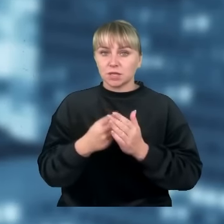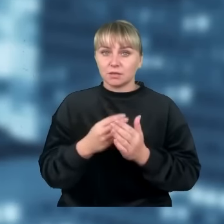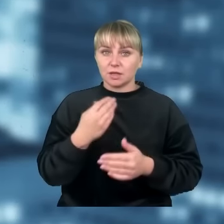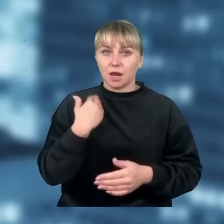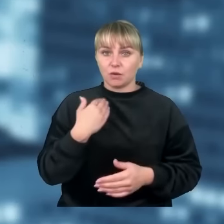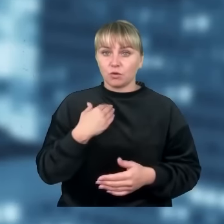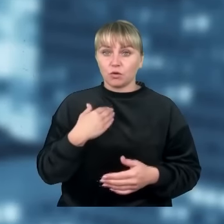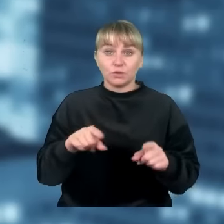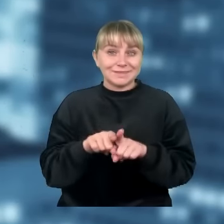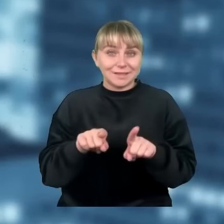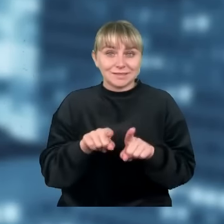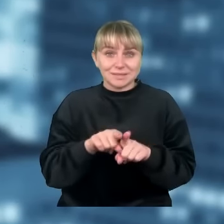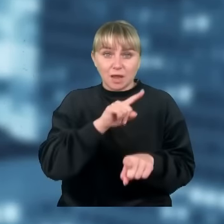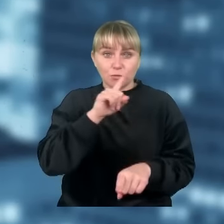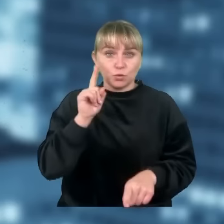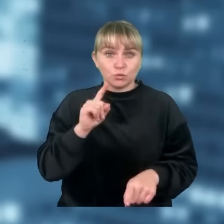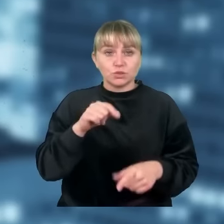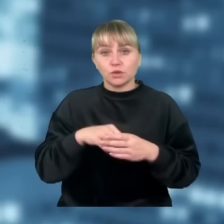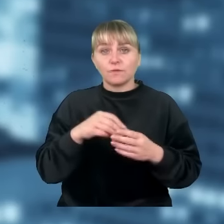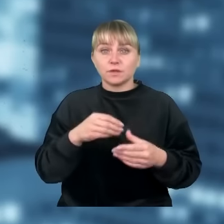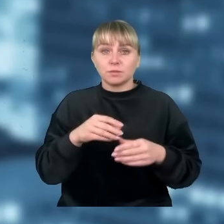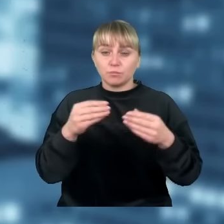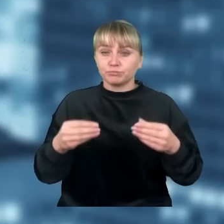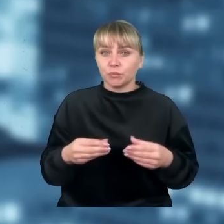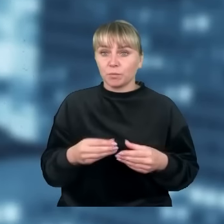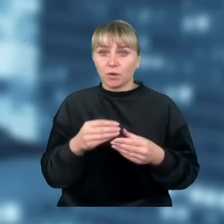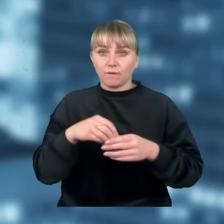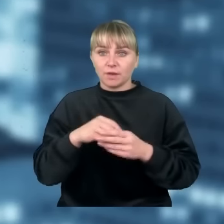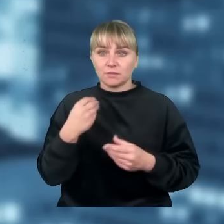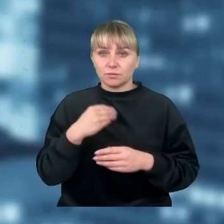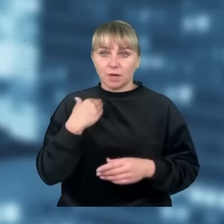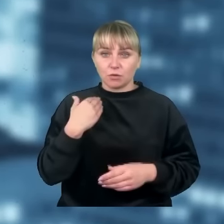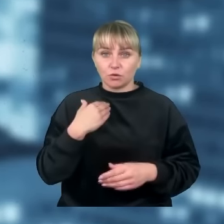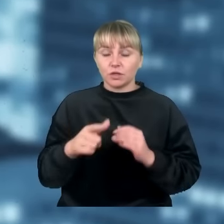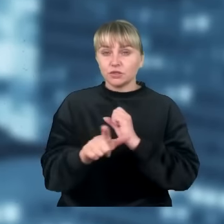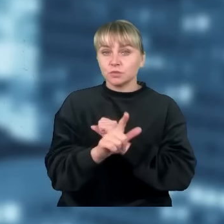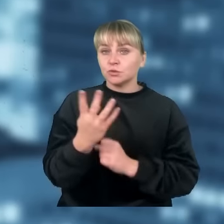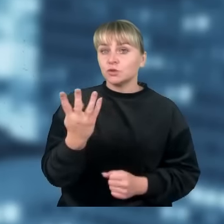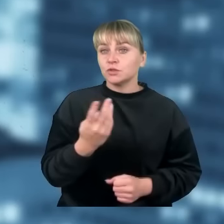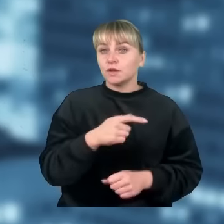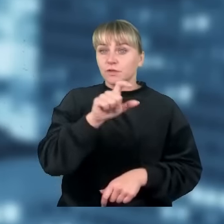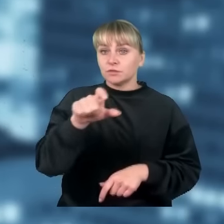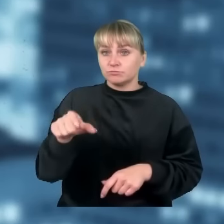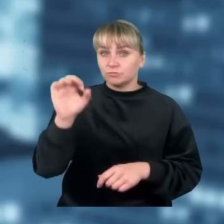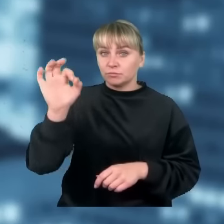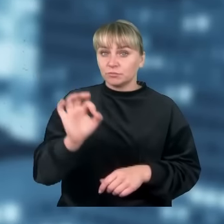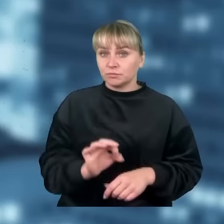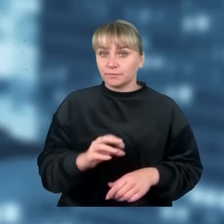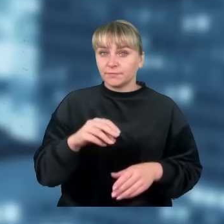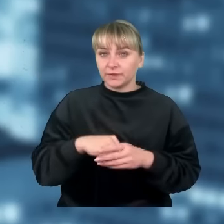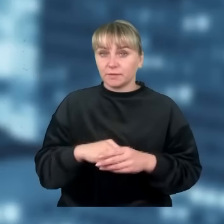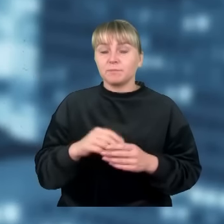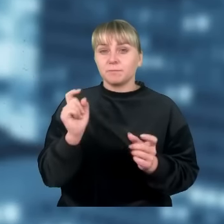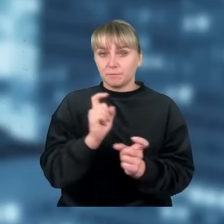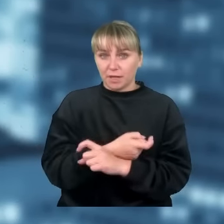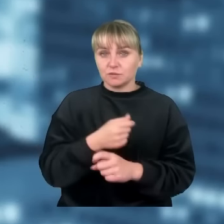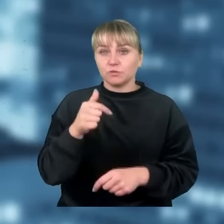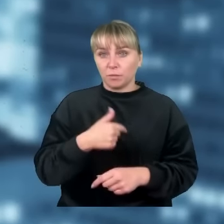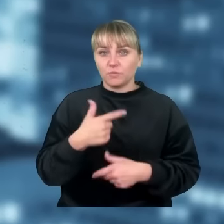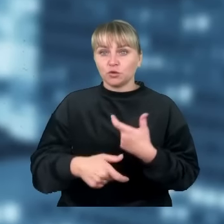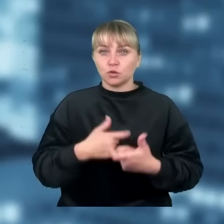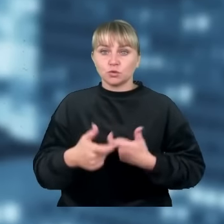minimalnych cen za opakowanie alkoholowe, ale jednocześnie 79% badanych uważa, że państwo powinno podjąć jakieś